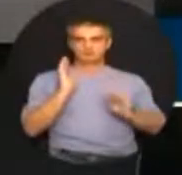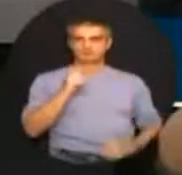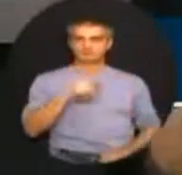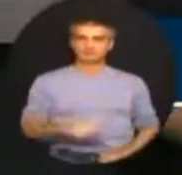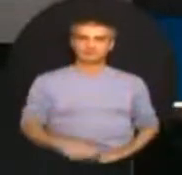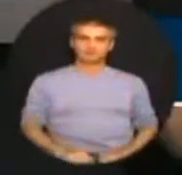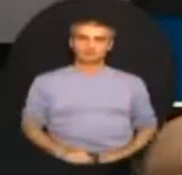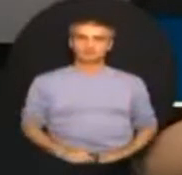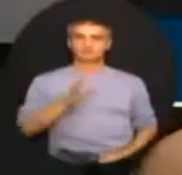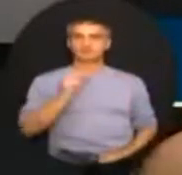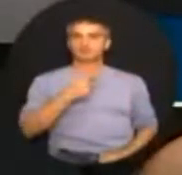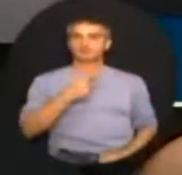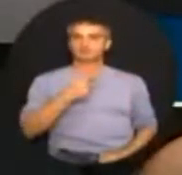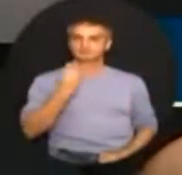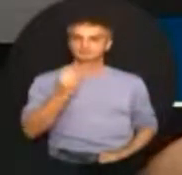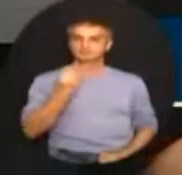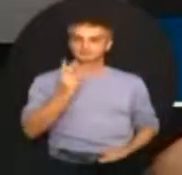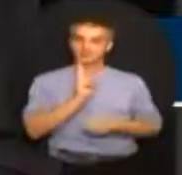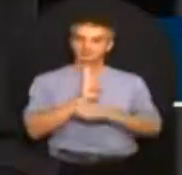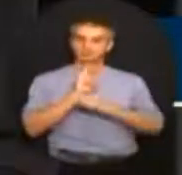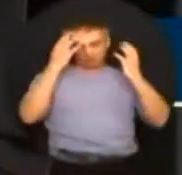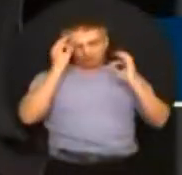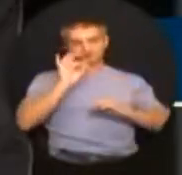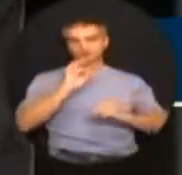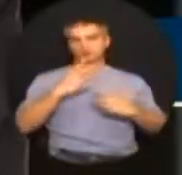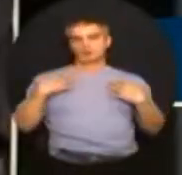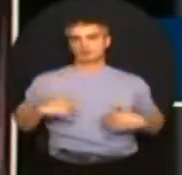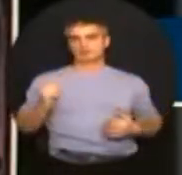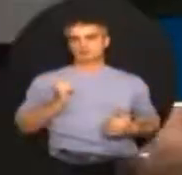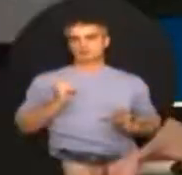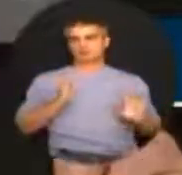של אופשי המדים, לשמור על כבודם של אופשי המדים, בסדר, אבל אני רוצה שאתה...